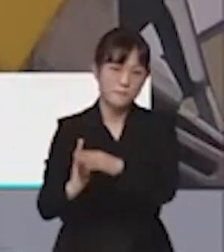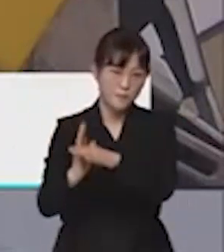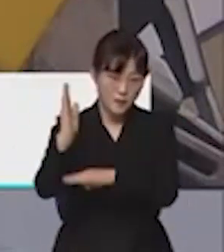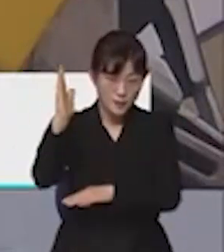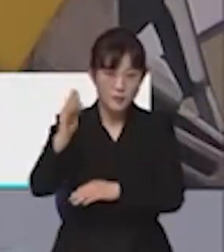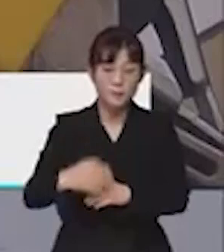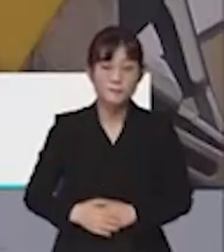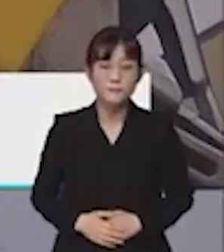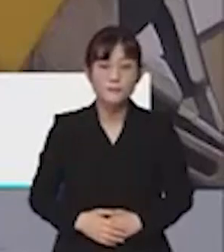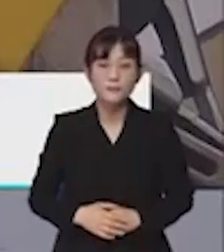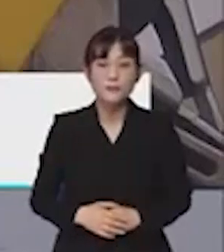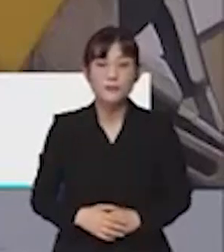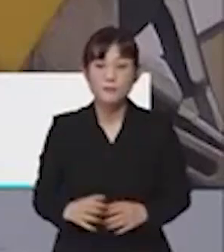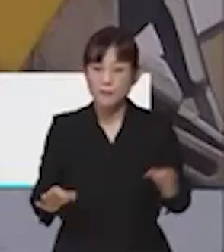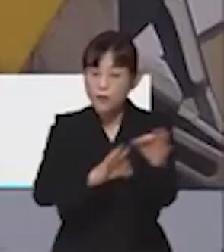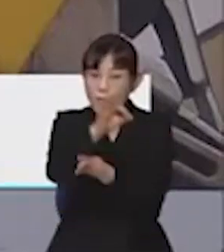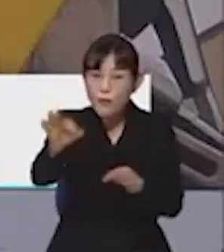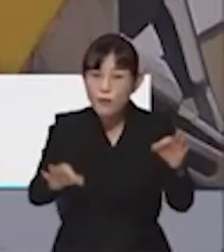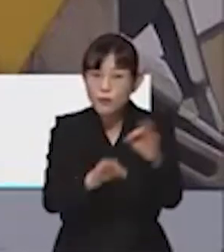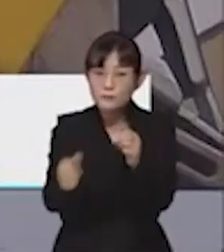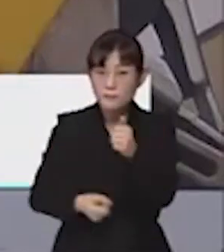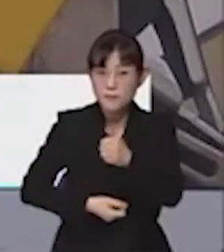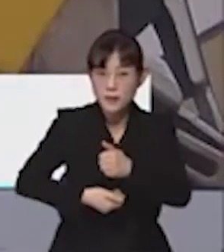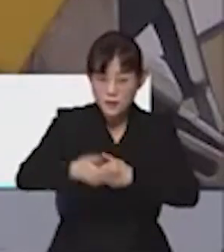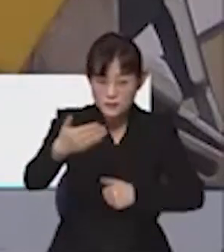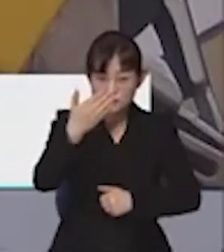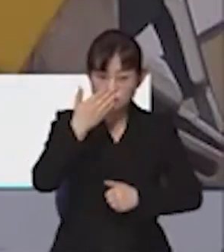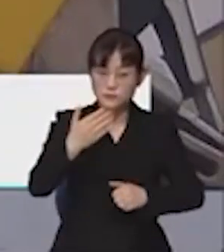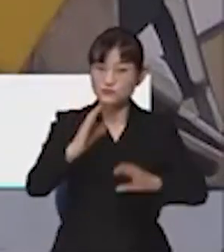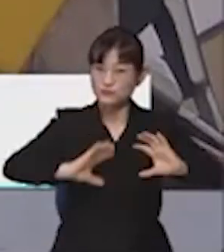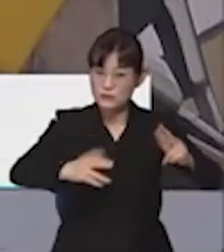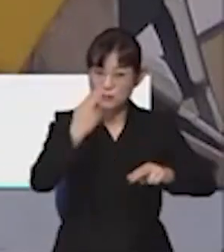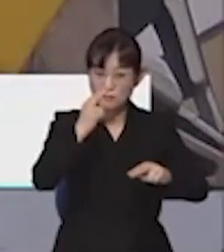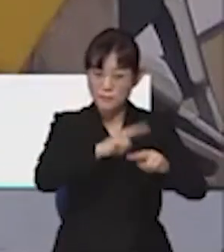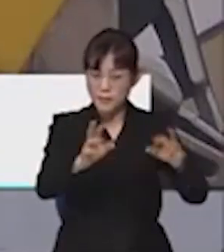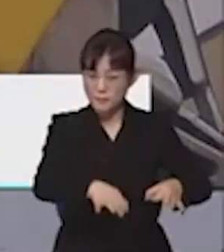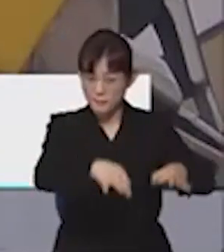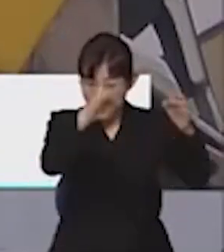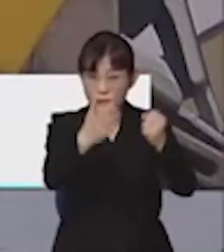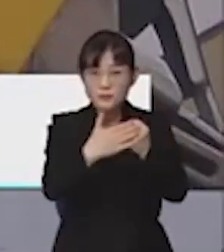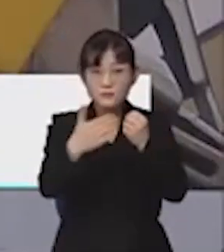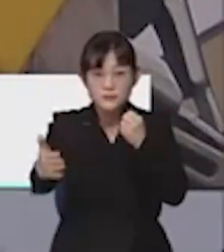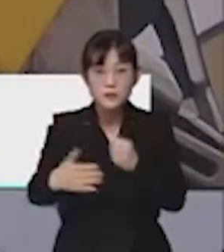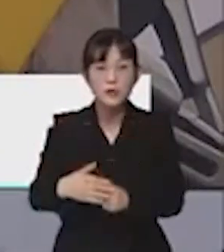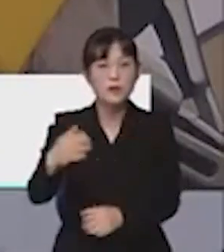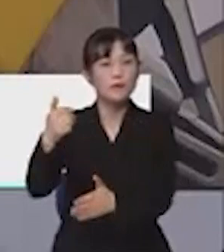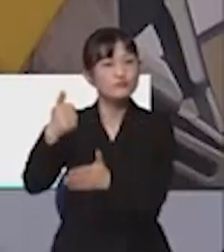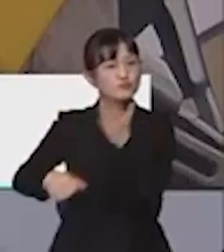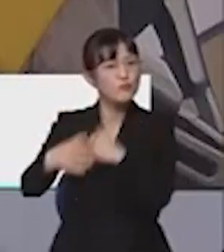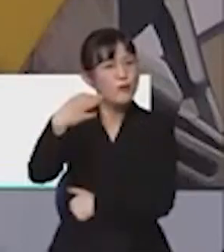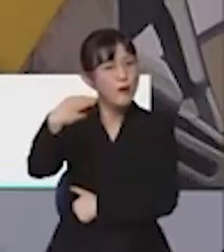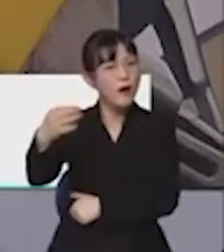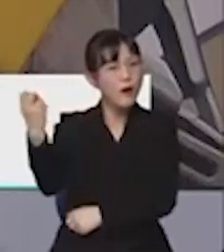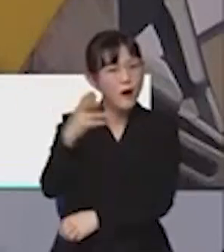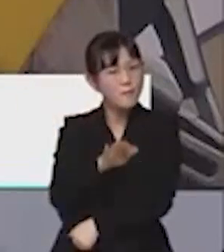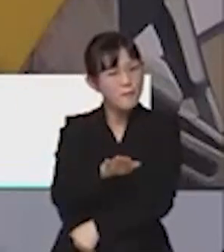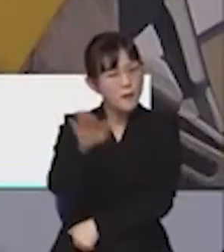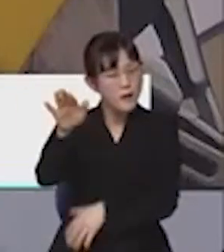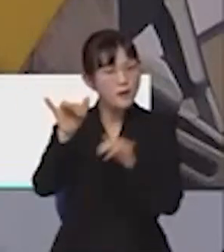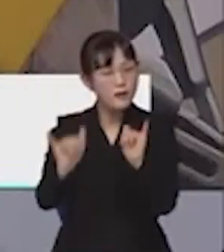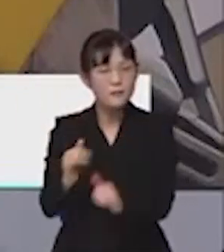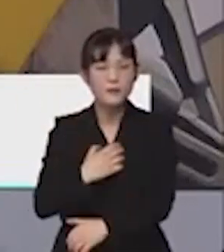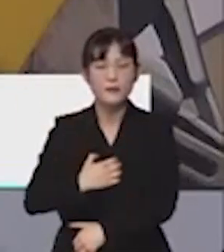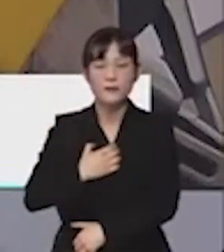넘어섰는데요 경제의 전방위적으로 영향을 미치는 유가가 상승하면서이 자피랜드 했던 물가를 다시 자극하는 것은